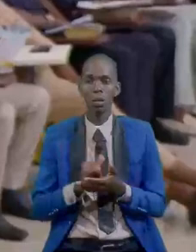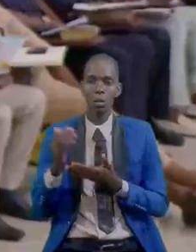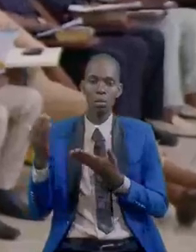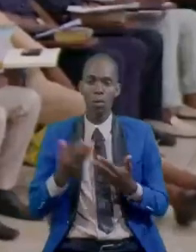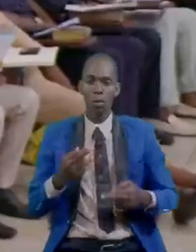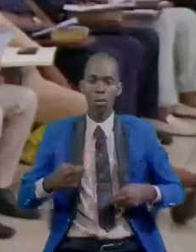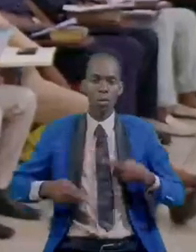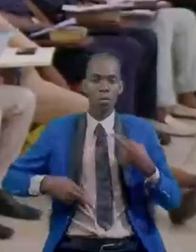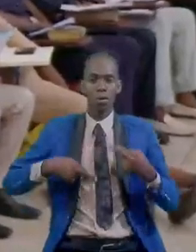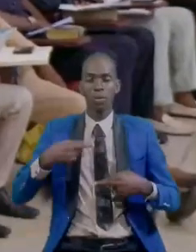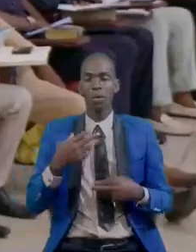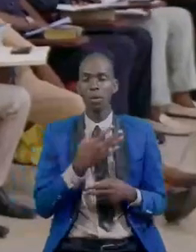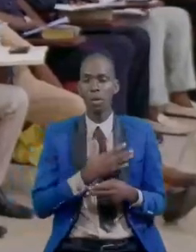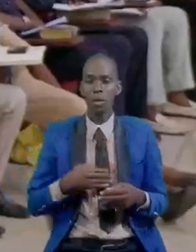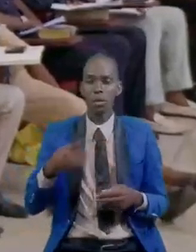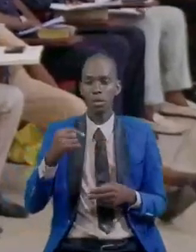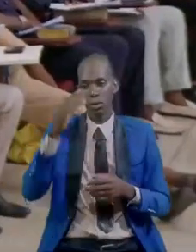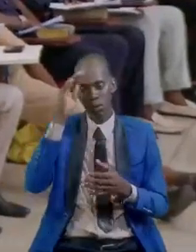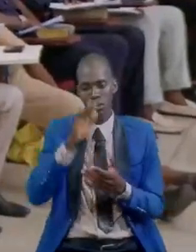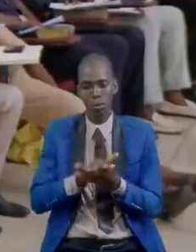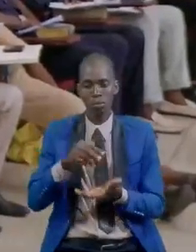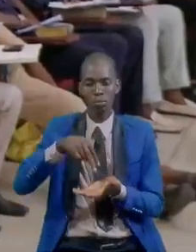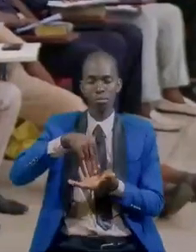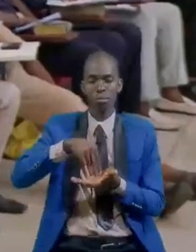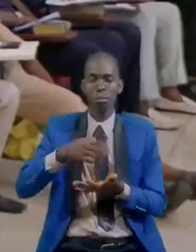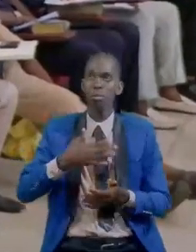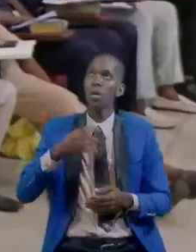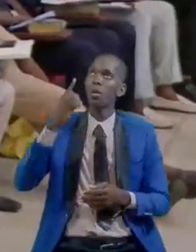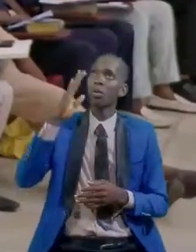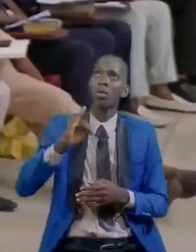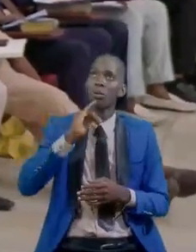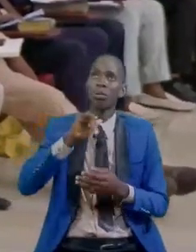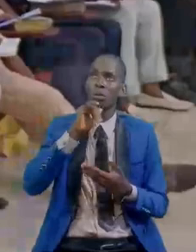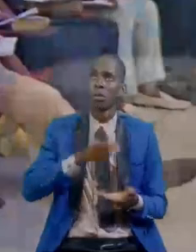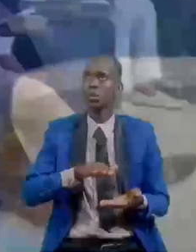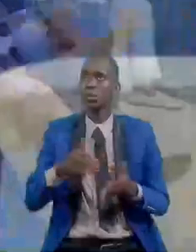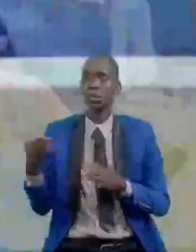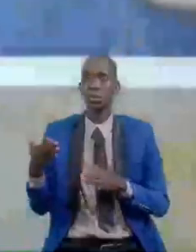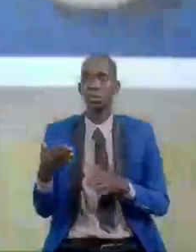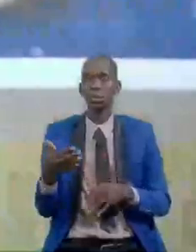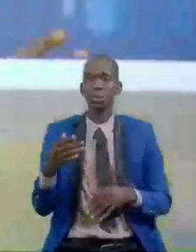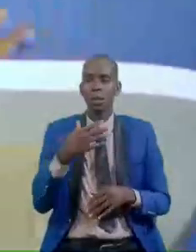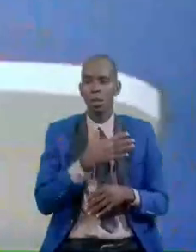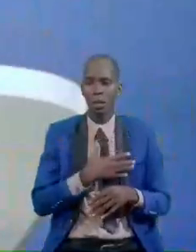réveil. Alors il s'est levé. Il a dit, mon Dieu n'est pas encore mort.